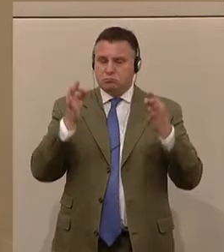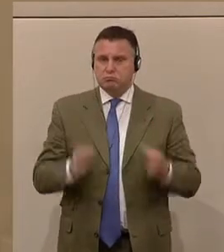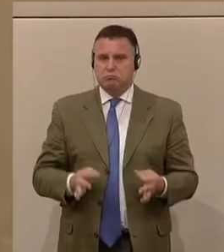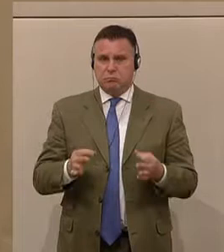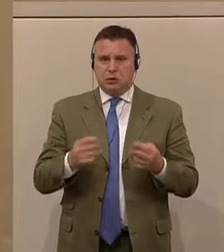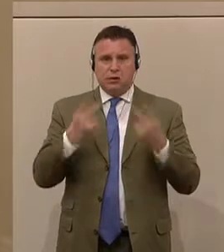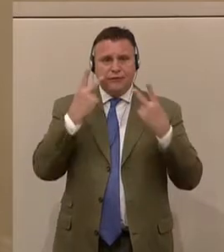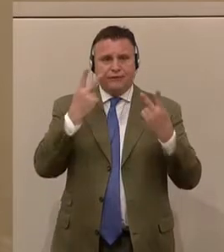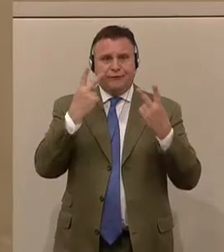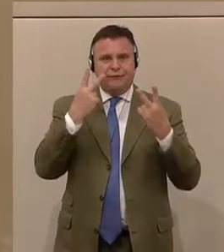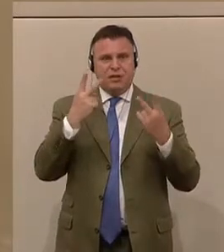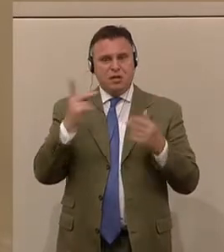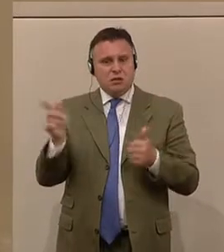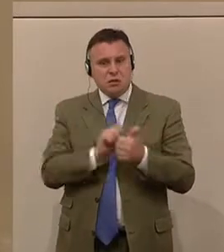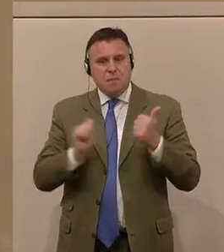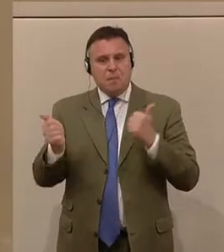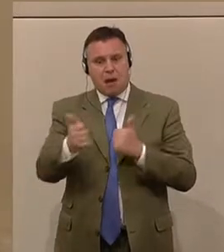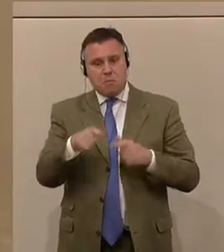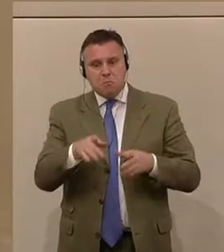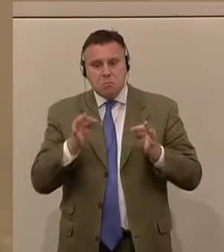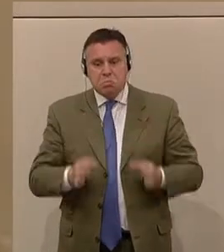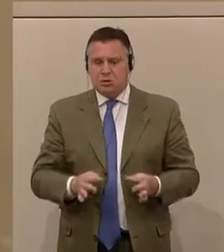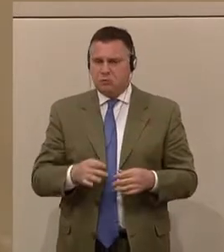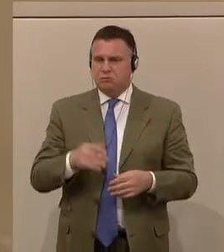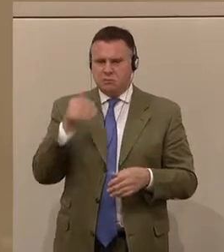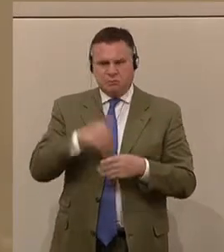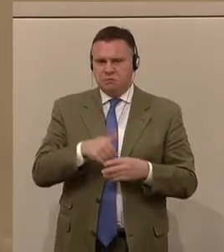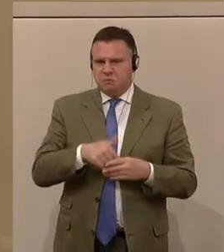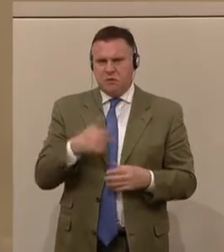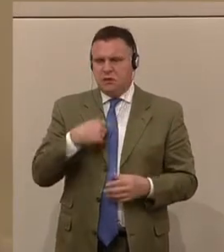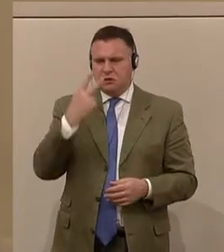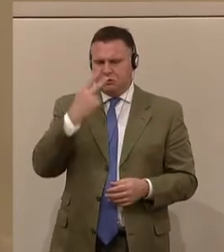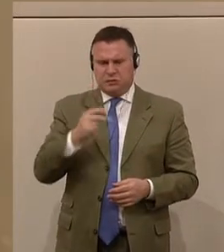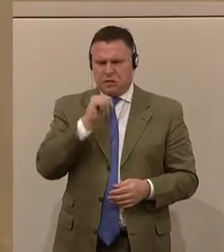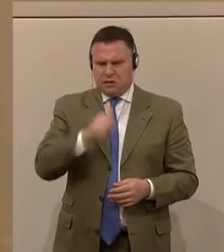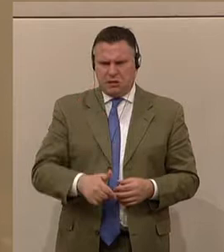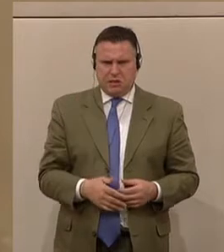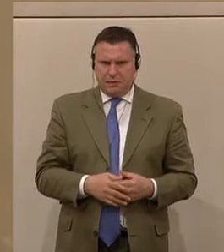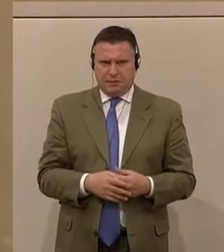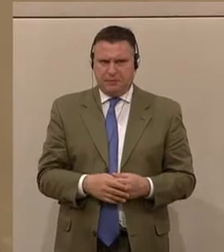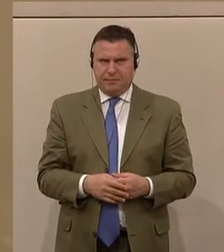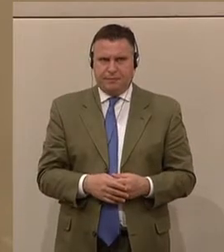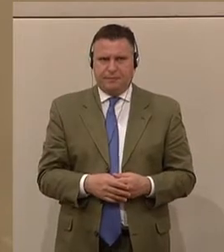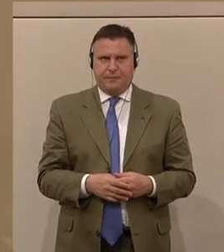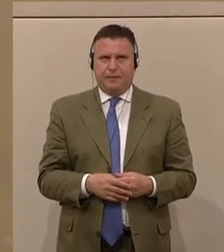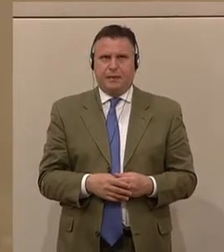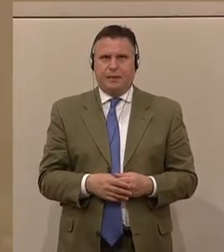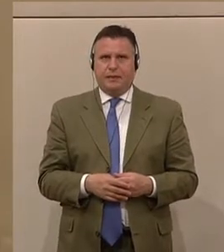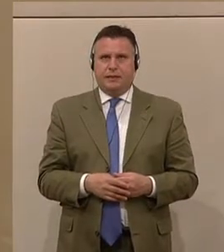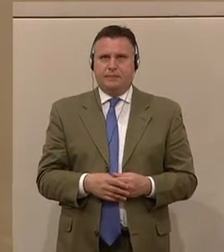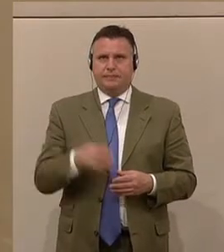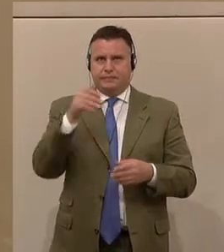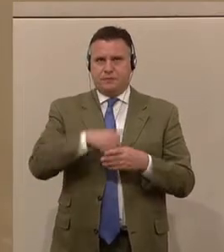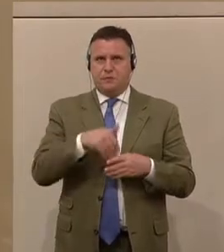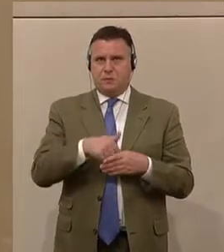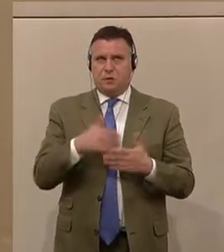Meilenstein, wie Sie gesagt haben, Frau Ministerin, das sehe ich ehrlich gesagt nicht. Ist es